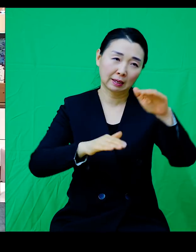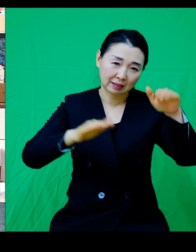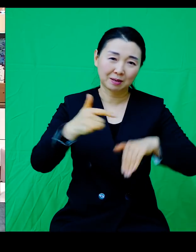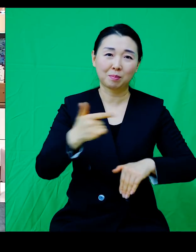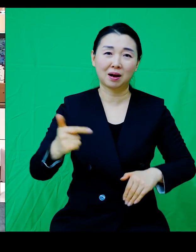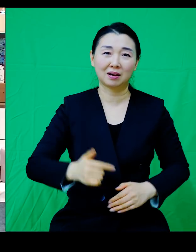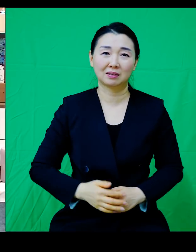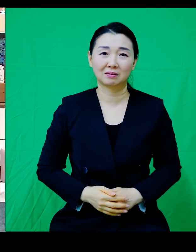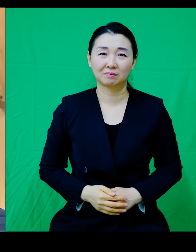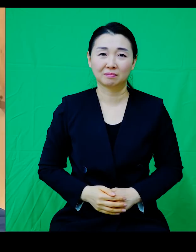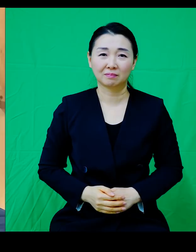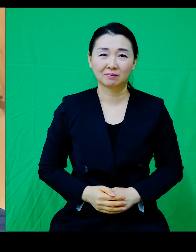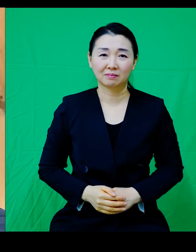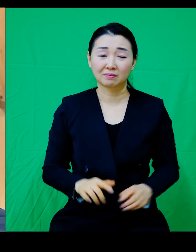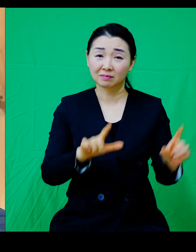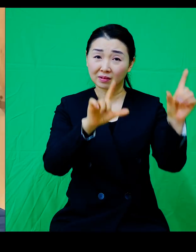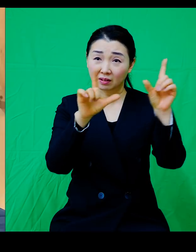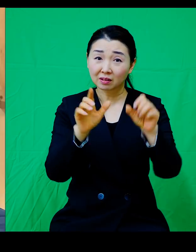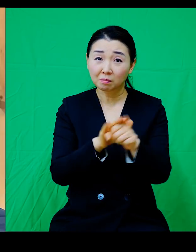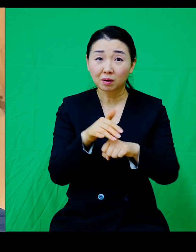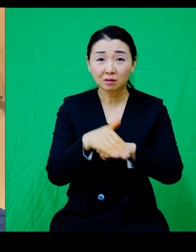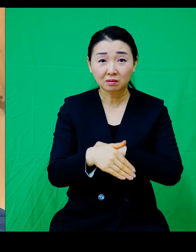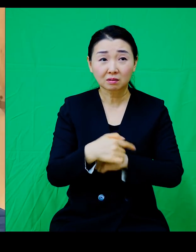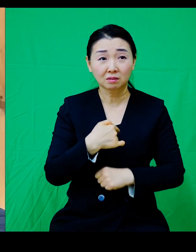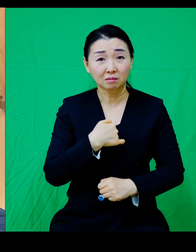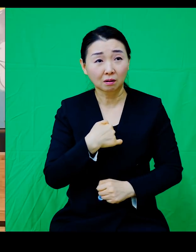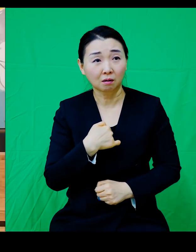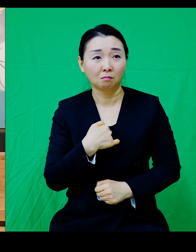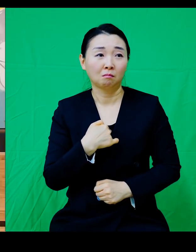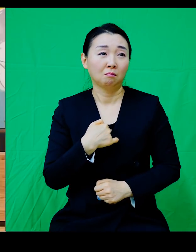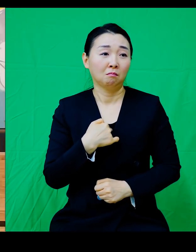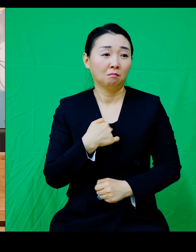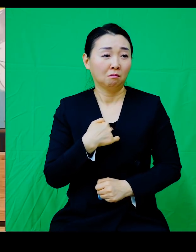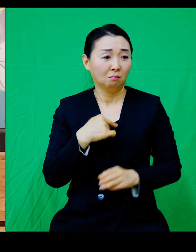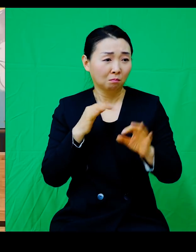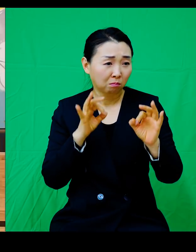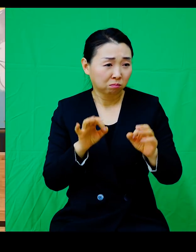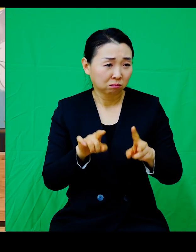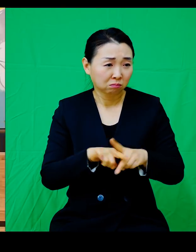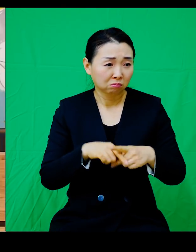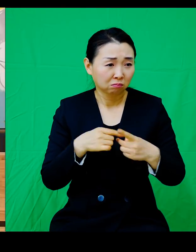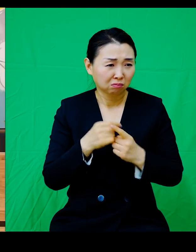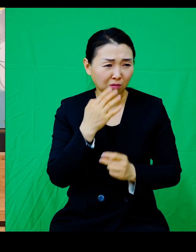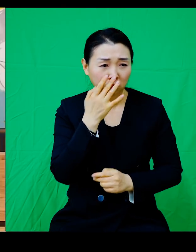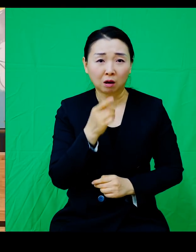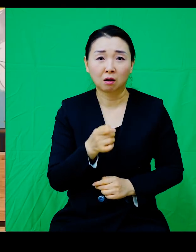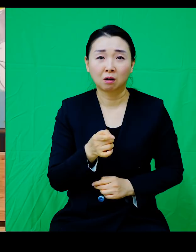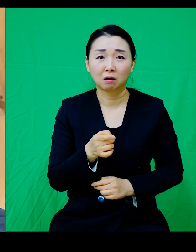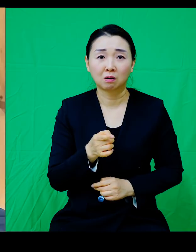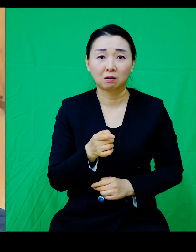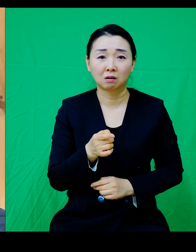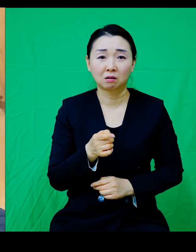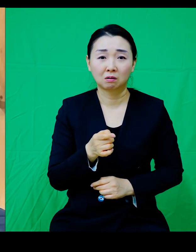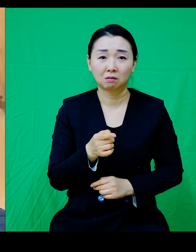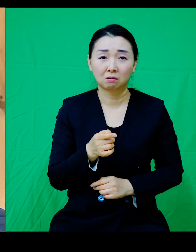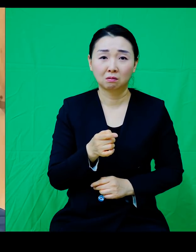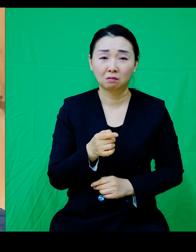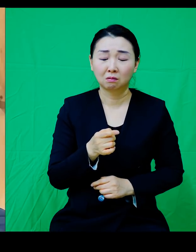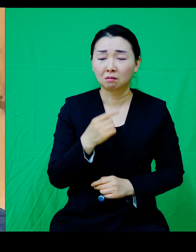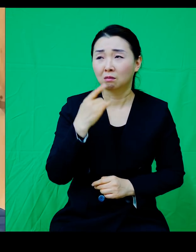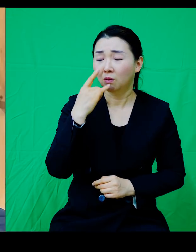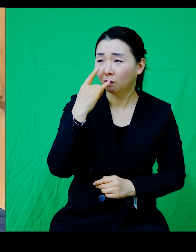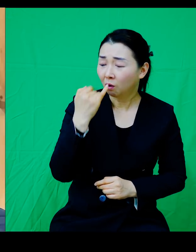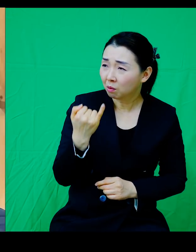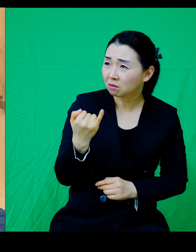또 너무 많이 그렇죠, 나고 그렇죠. 그 삶의 방식들이 저는 너무 당연히 납득할 다르죠. 수가 없고 그렇죠. 이해가 안 되고 그거에